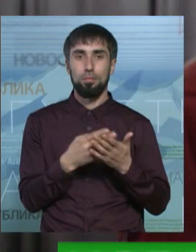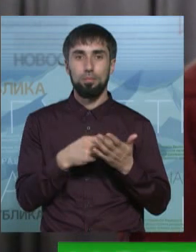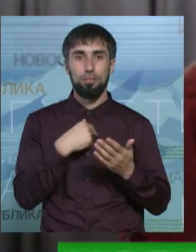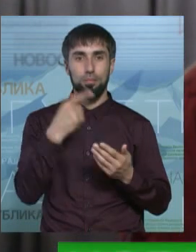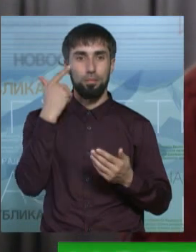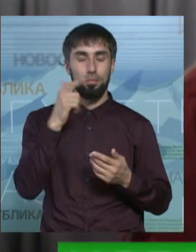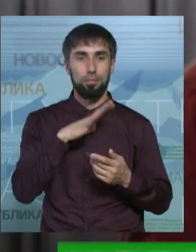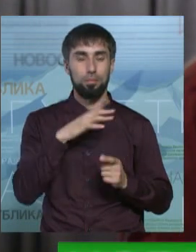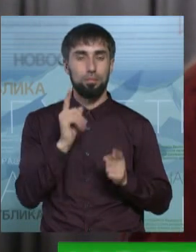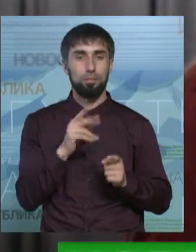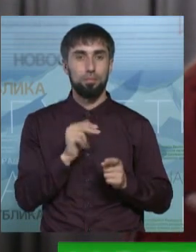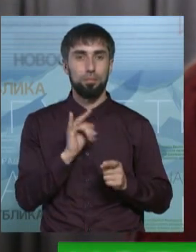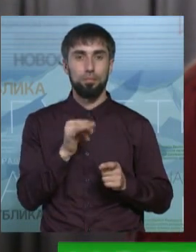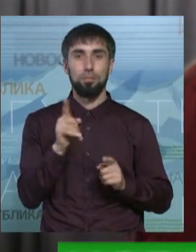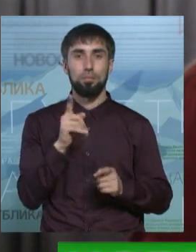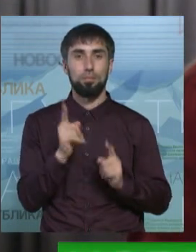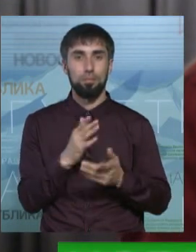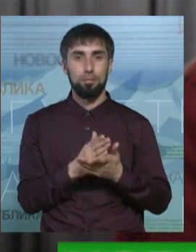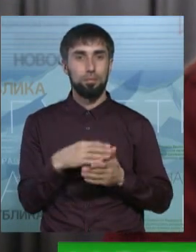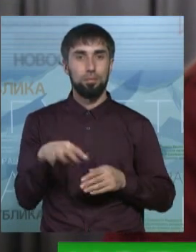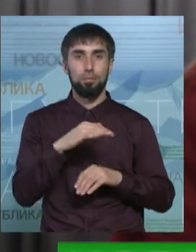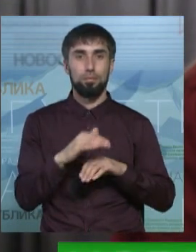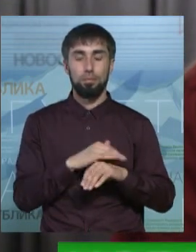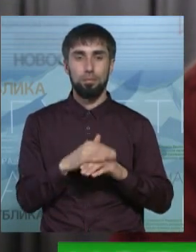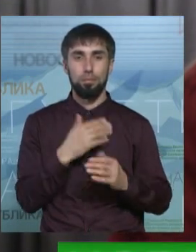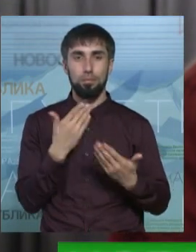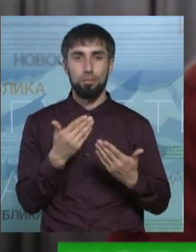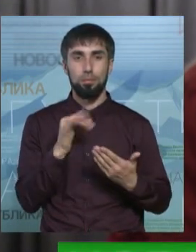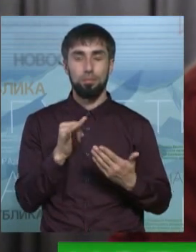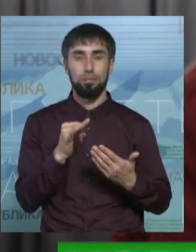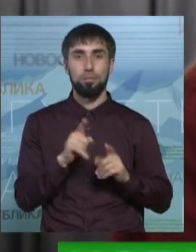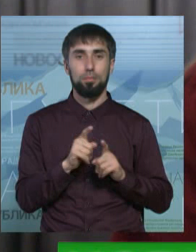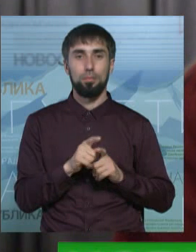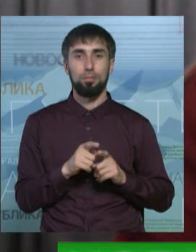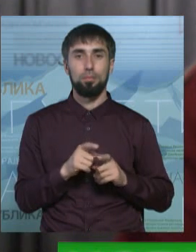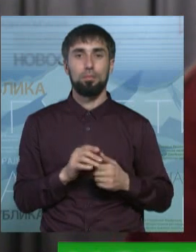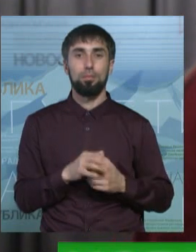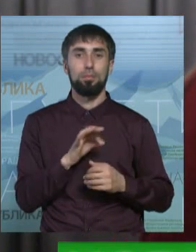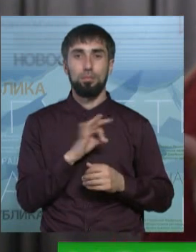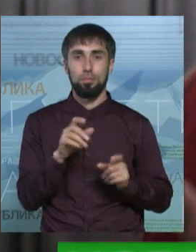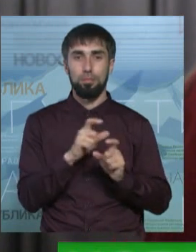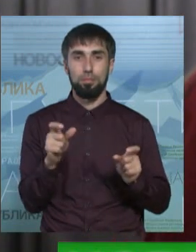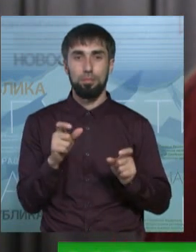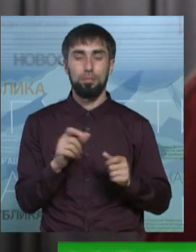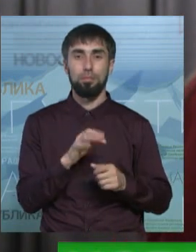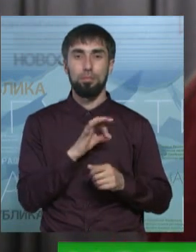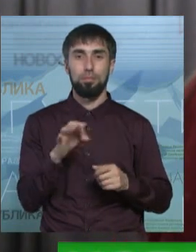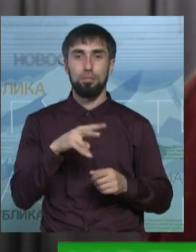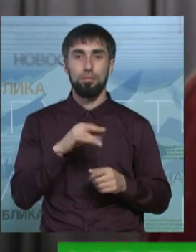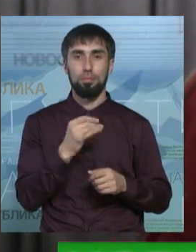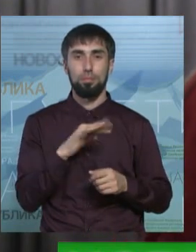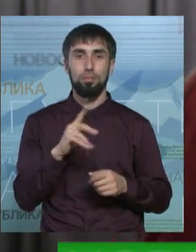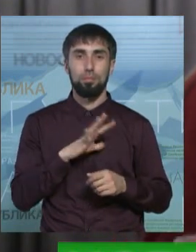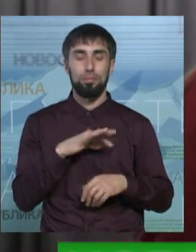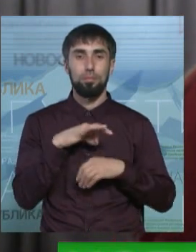то, что есть на самом деле. Все такие добродушные, такие приветливые, замечательные. Отличная локация для того,